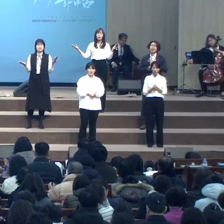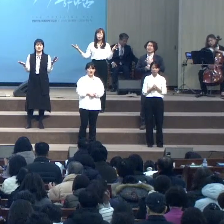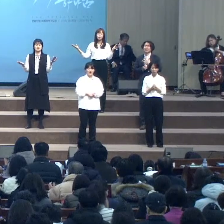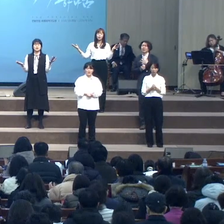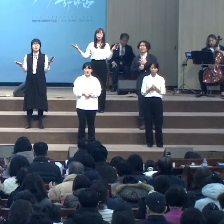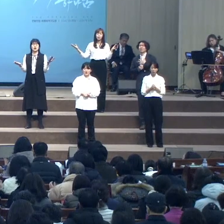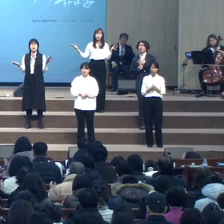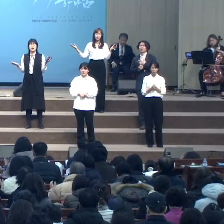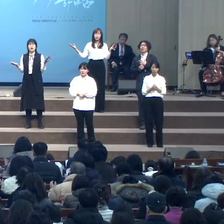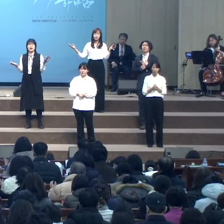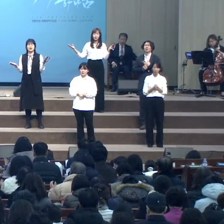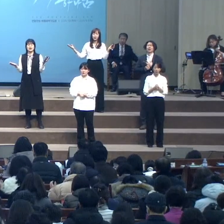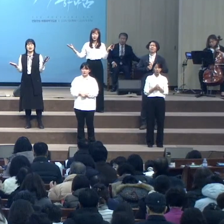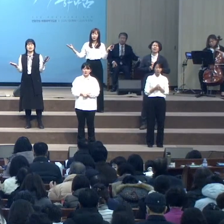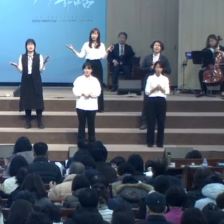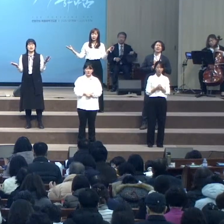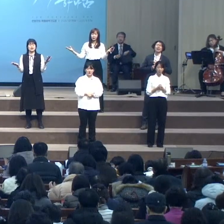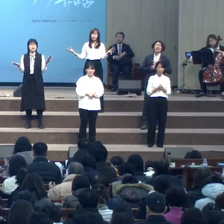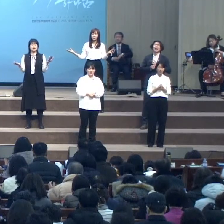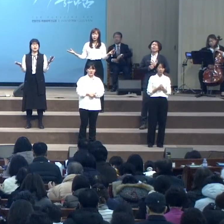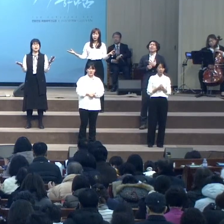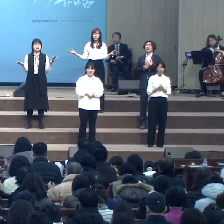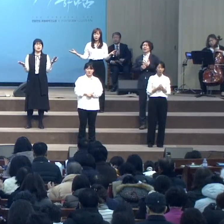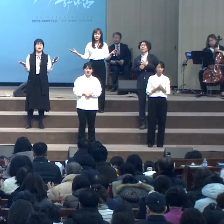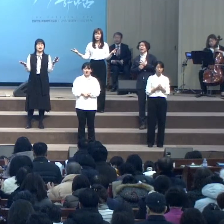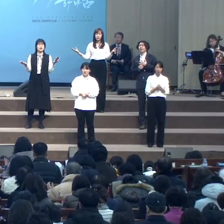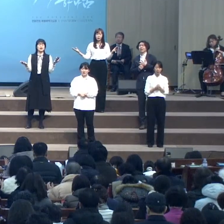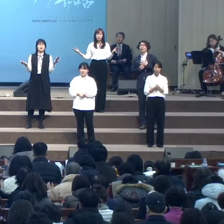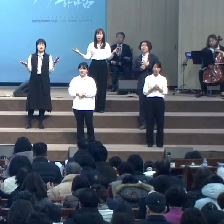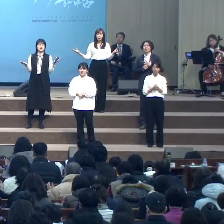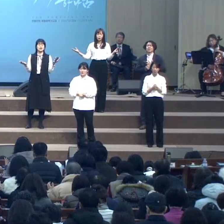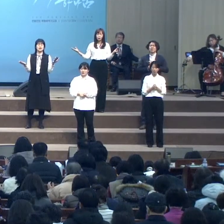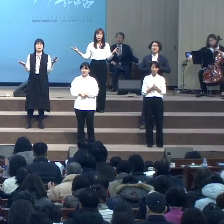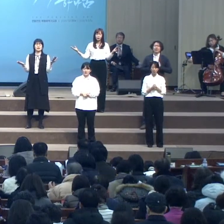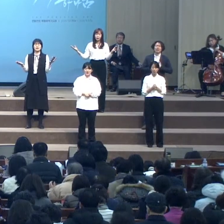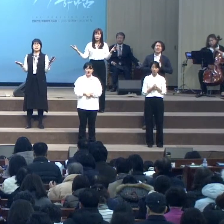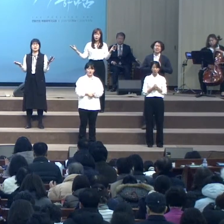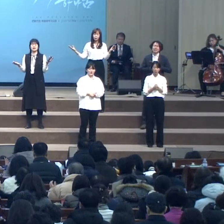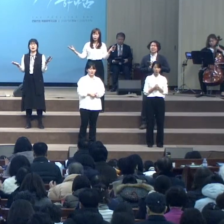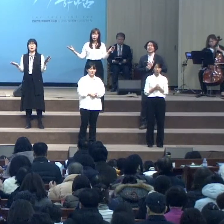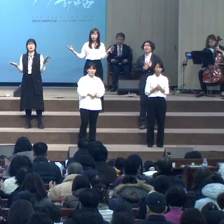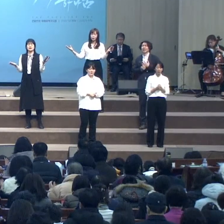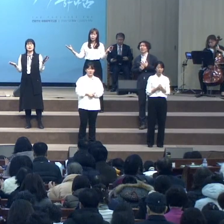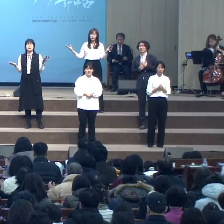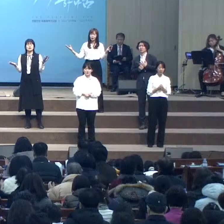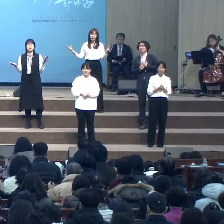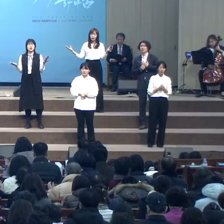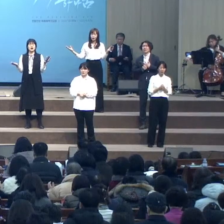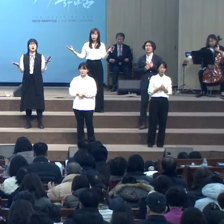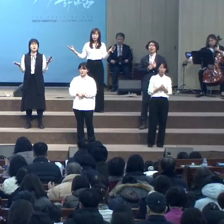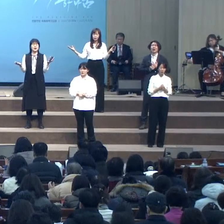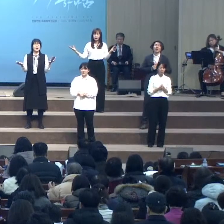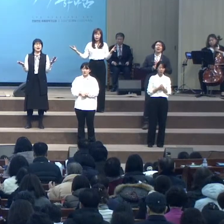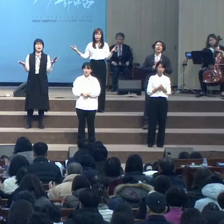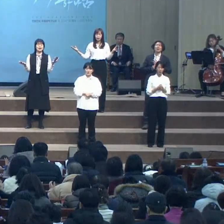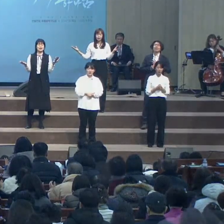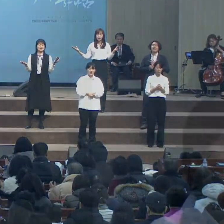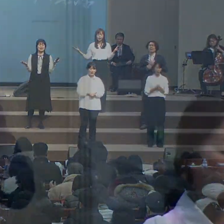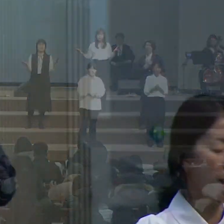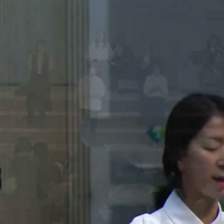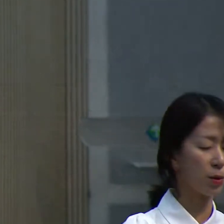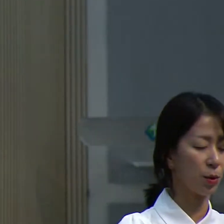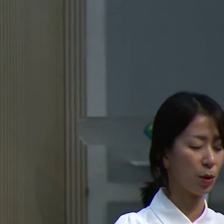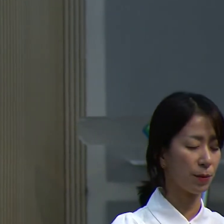베풀어 주시옵소서. 깨닫게 하여 주시옵소서. 하나님 은혜를 붙들게 하여 주시옵소서. 이 하나님 묵살하게 그